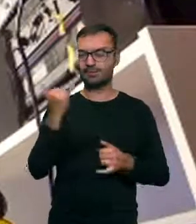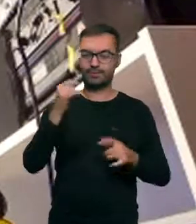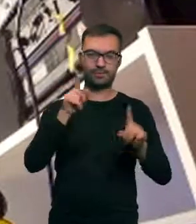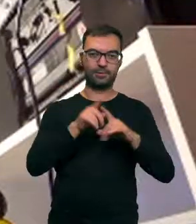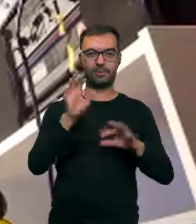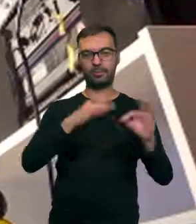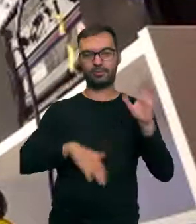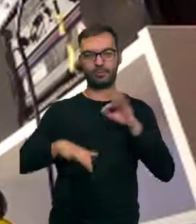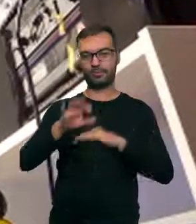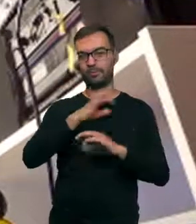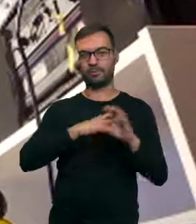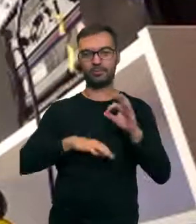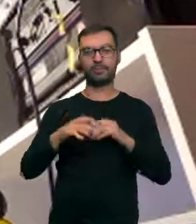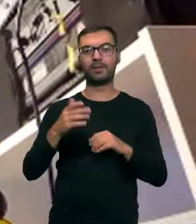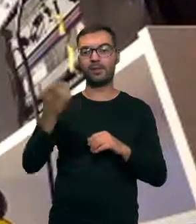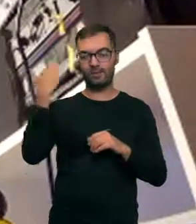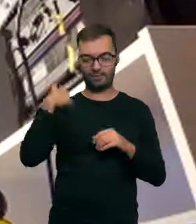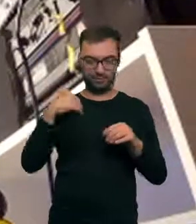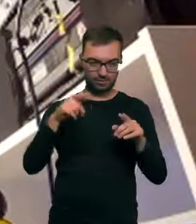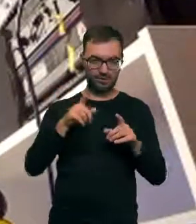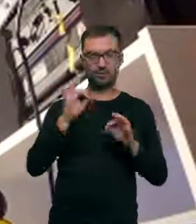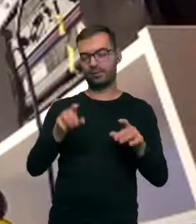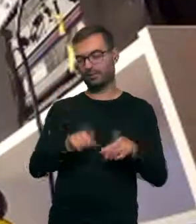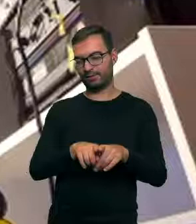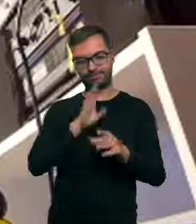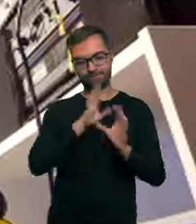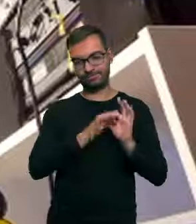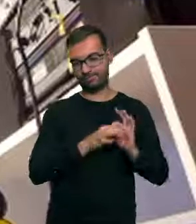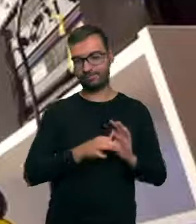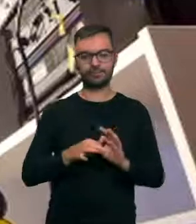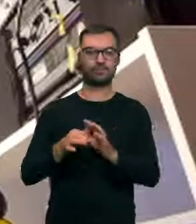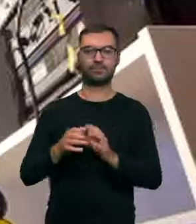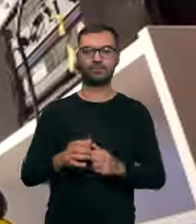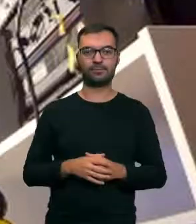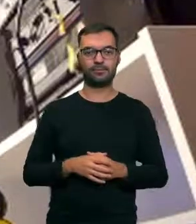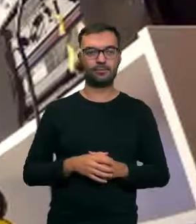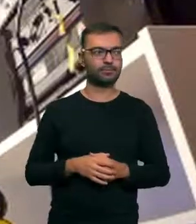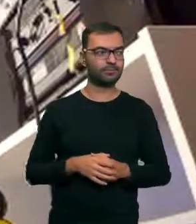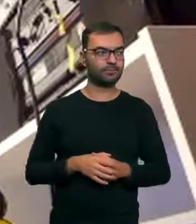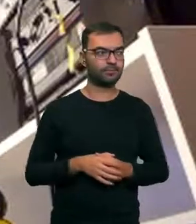tłumaczenie, wtedy takie było i dzisiaj takie jest. Mhm.